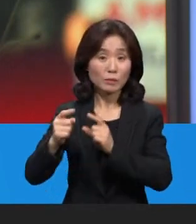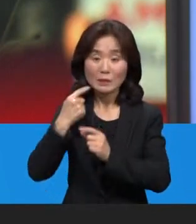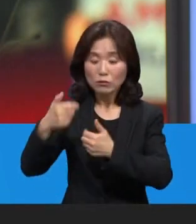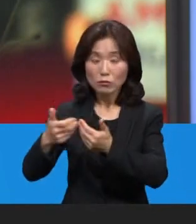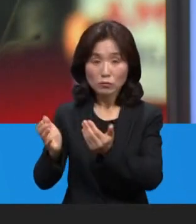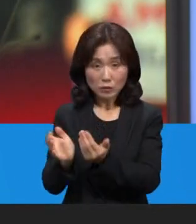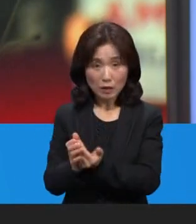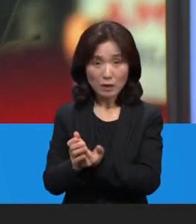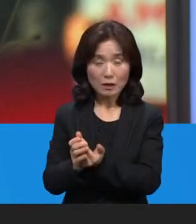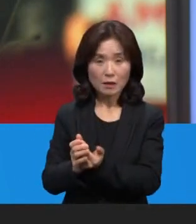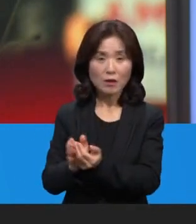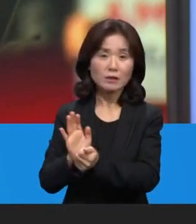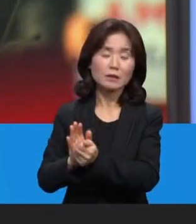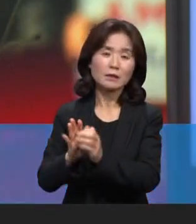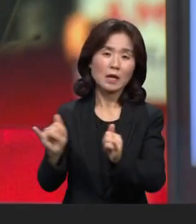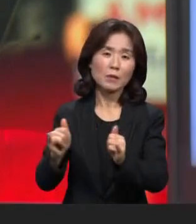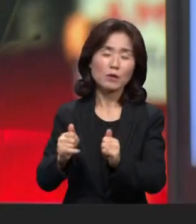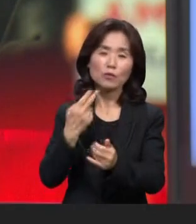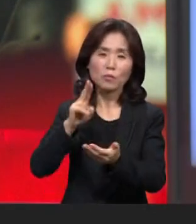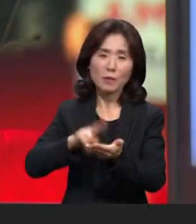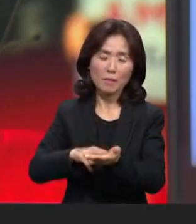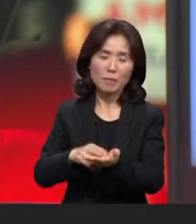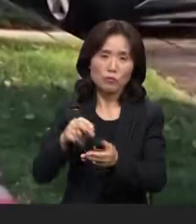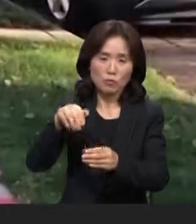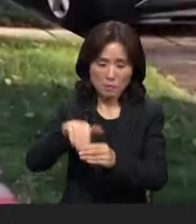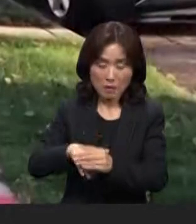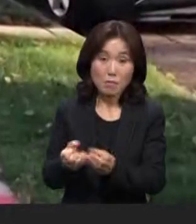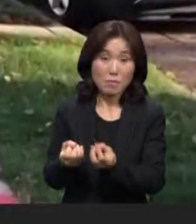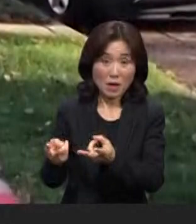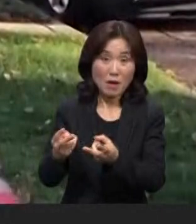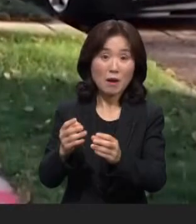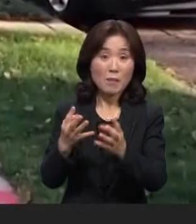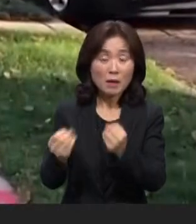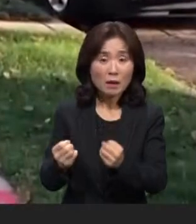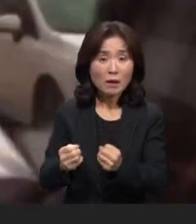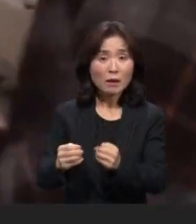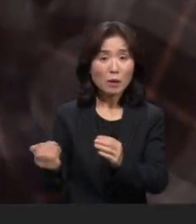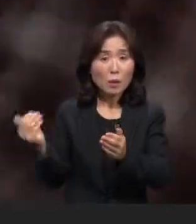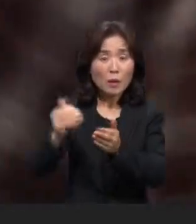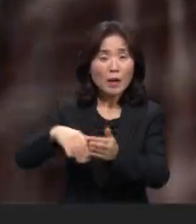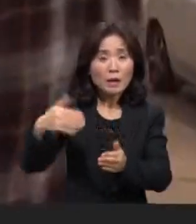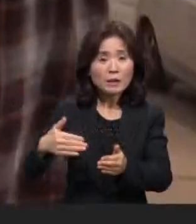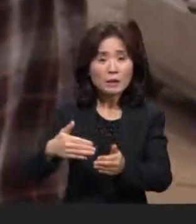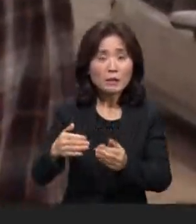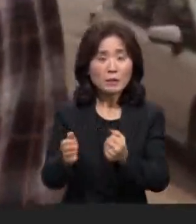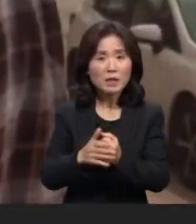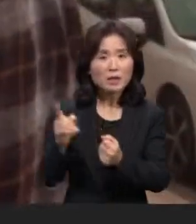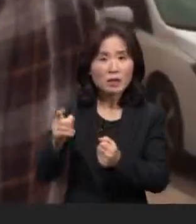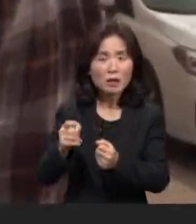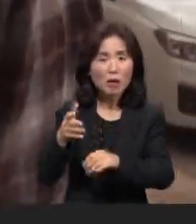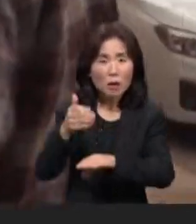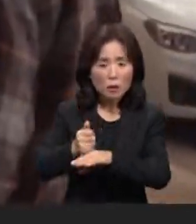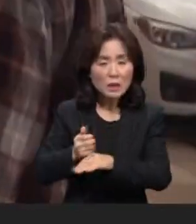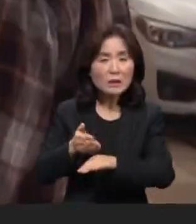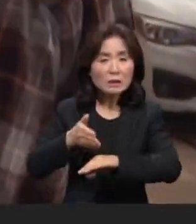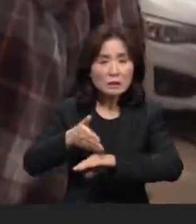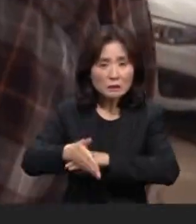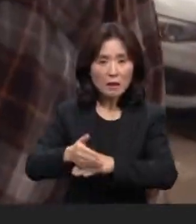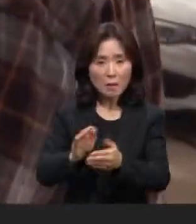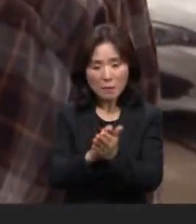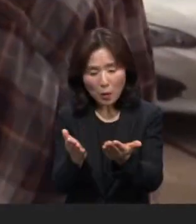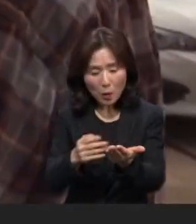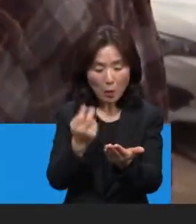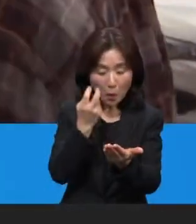많이 이용한다고 알려져 있는데요. 아직 도착하지 못한 우편물들도 많거든요. 이건 이제 개표가 천천히 이루어져야 되는 건데. 네. 그런데